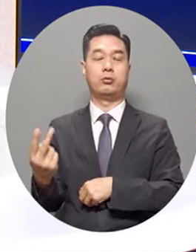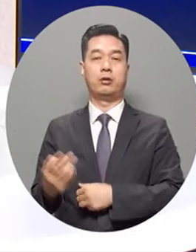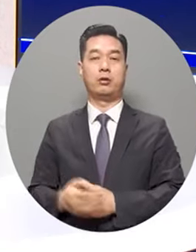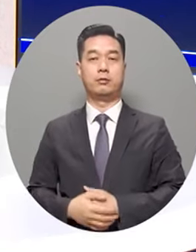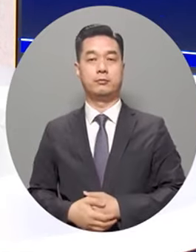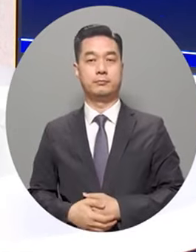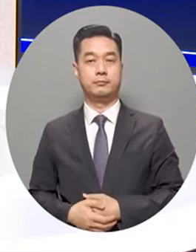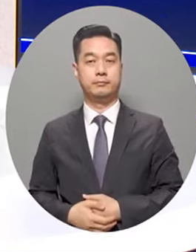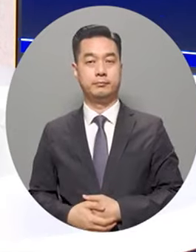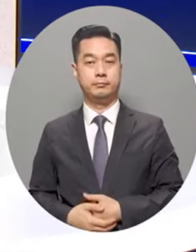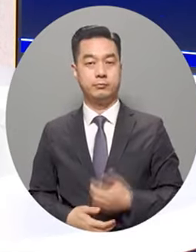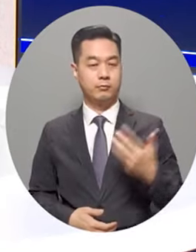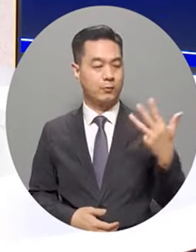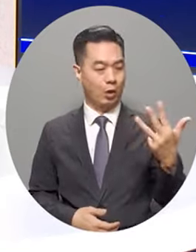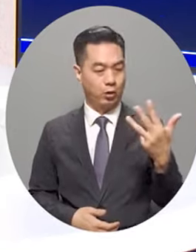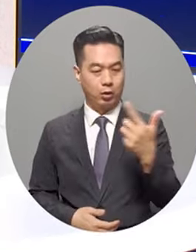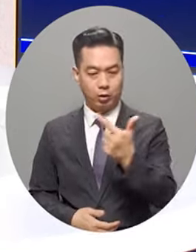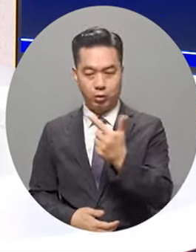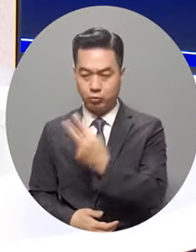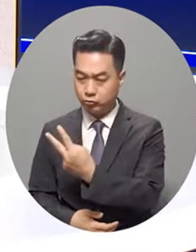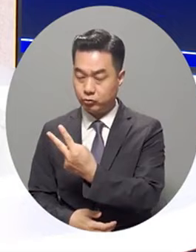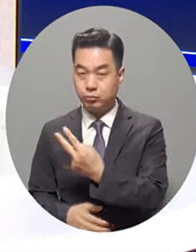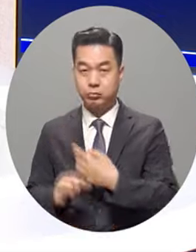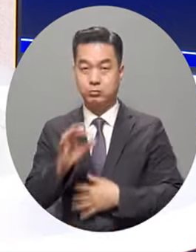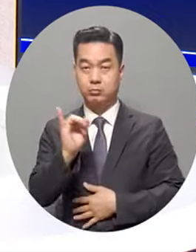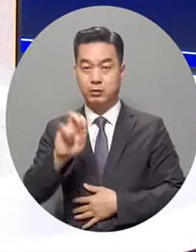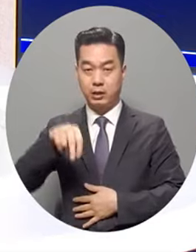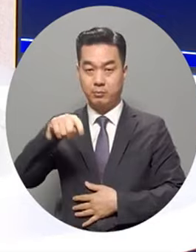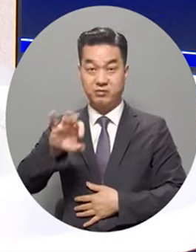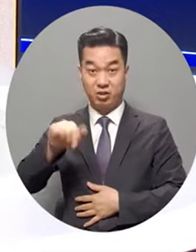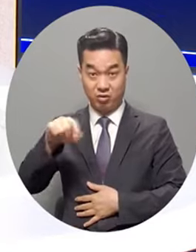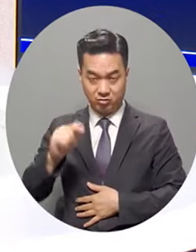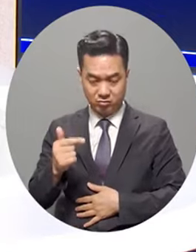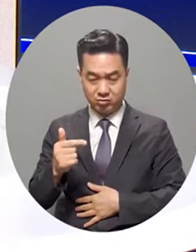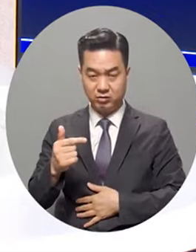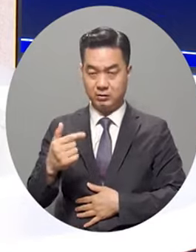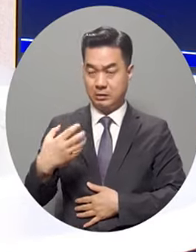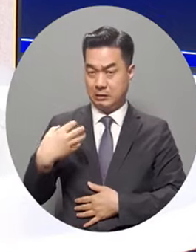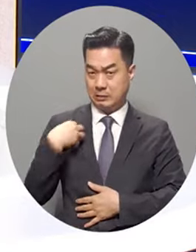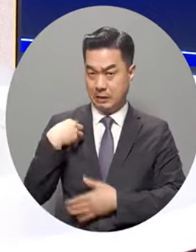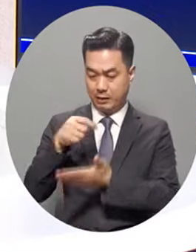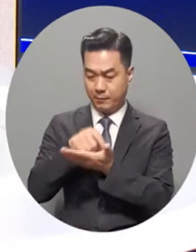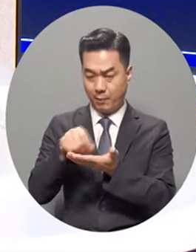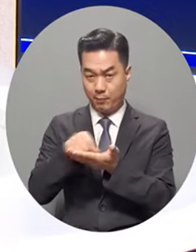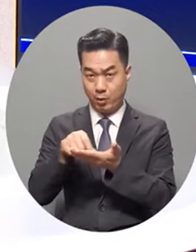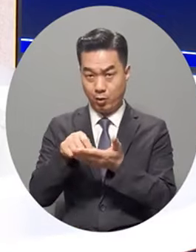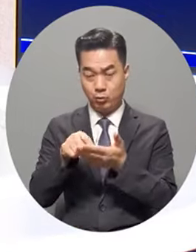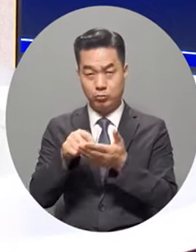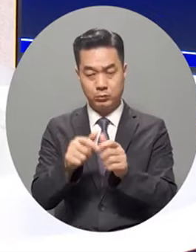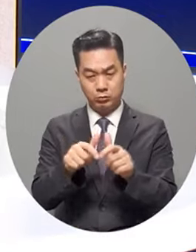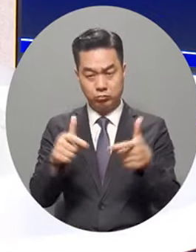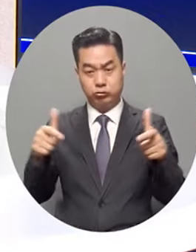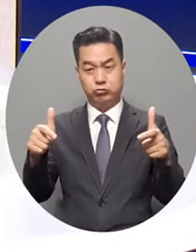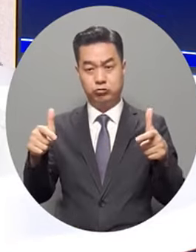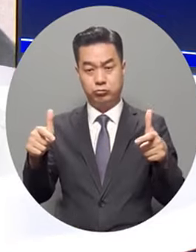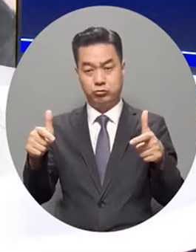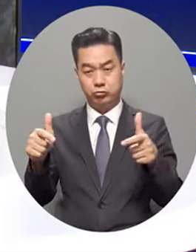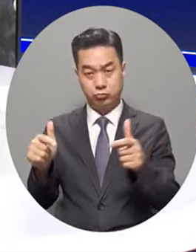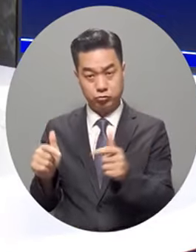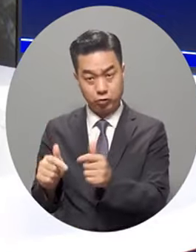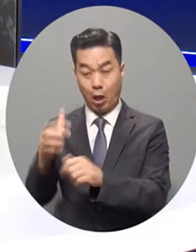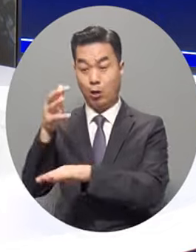과정에서 임성근 전 사단장의 책임을 적은 내용은 늘어나다가 결국 표현이 누그러졌고 임사 단장은